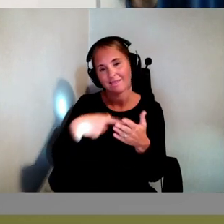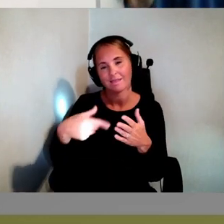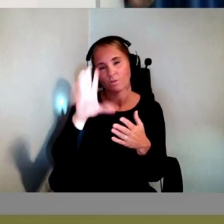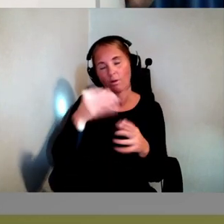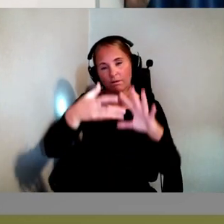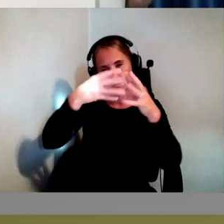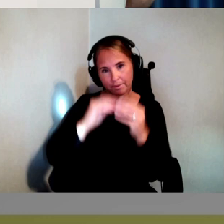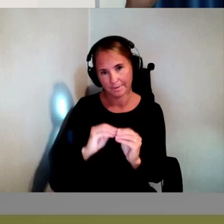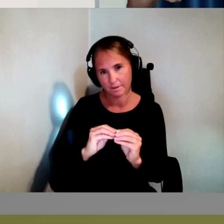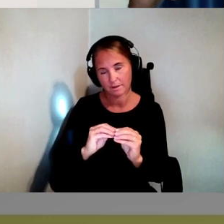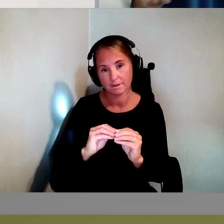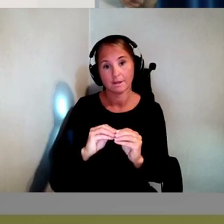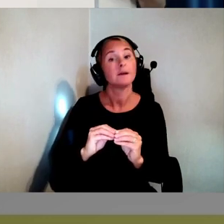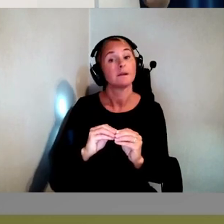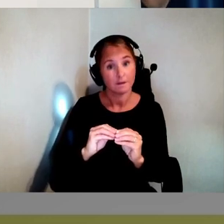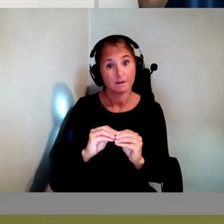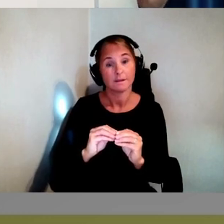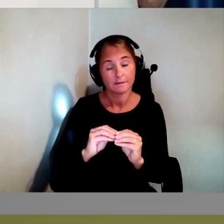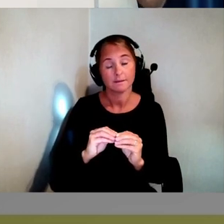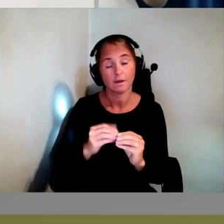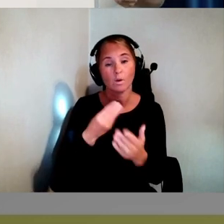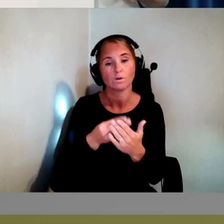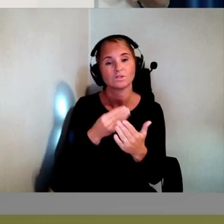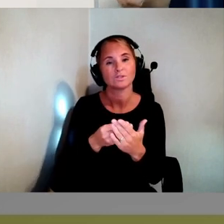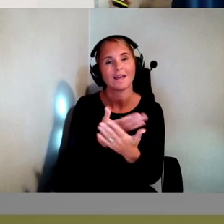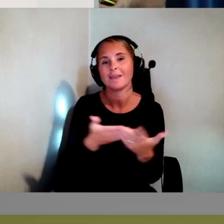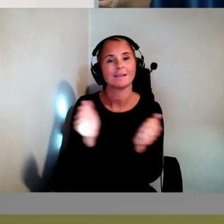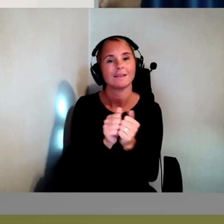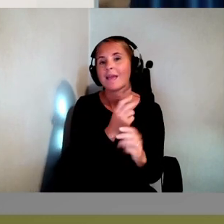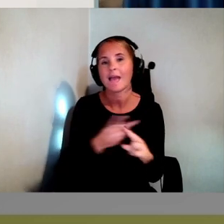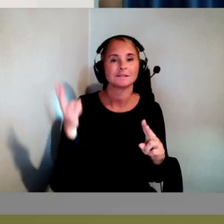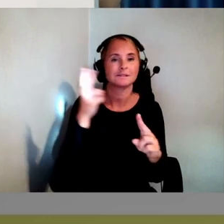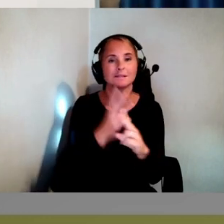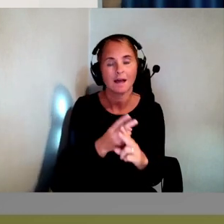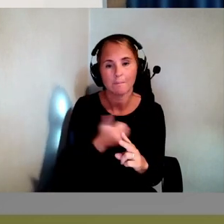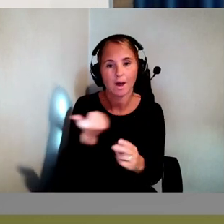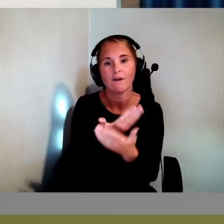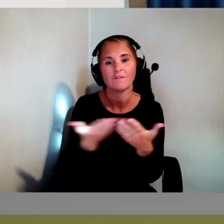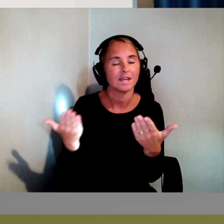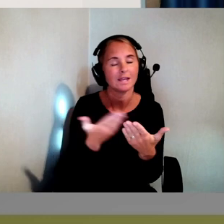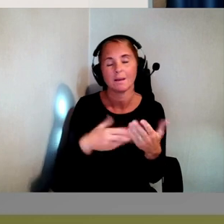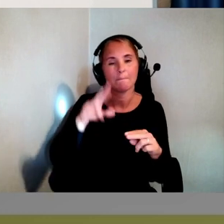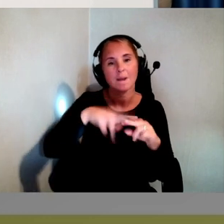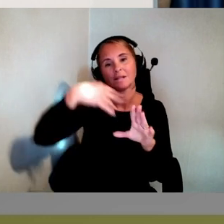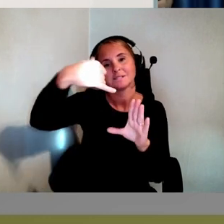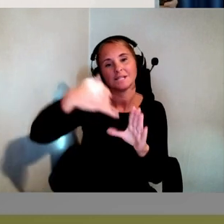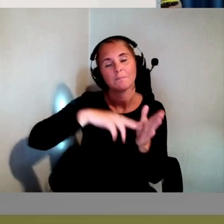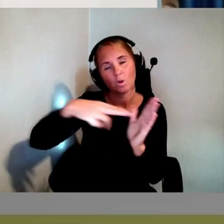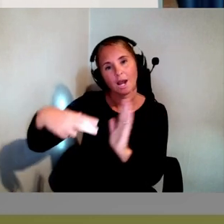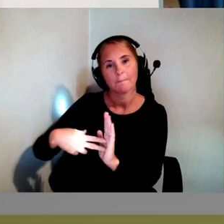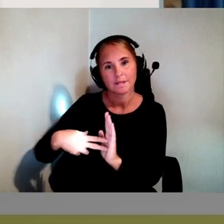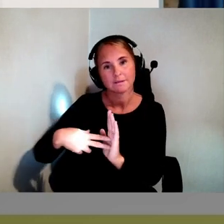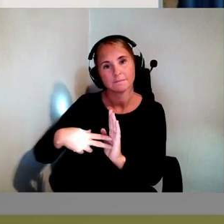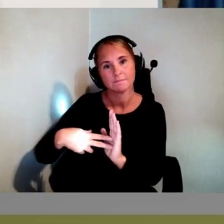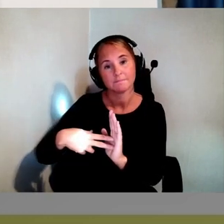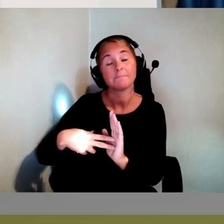det Det kostar inget extra det tar ingen prestanda och det är inte alls eh eh